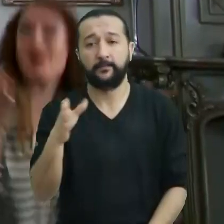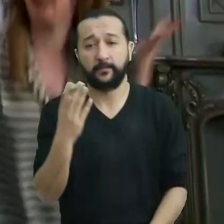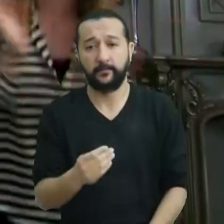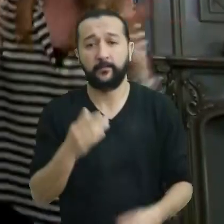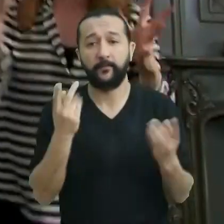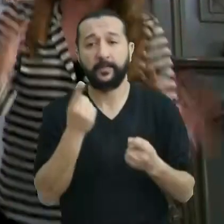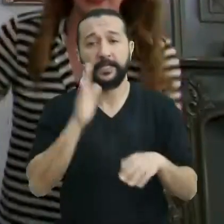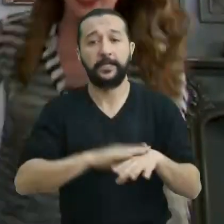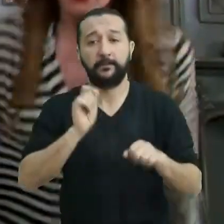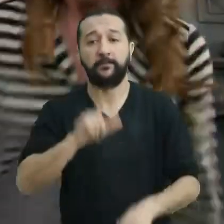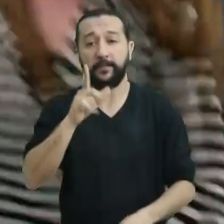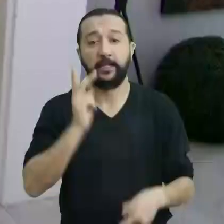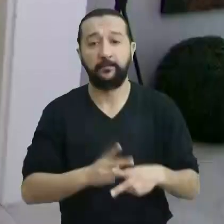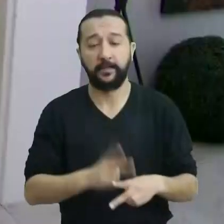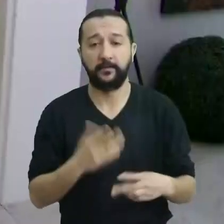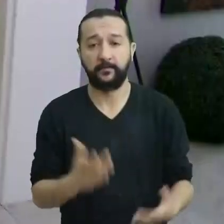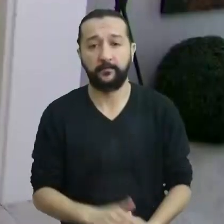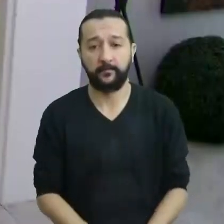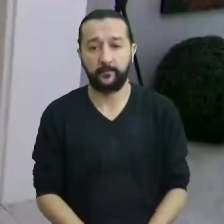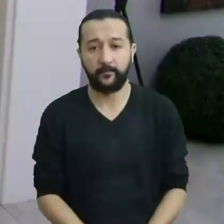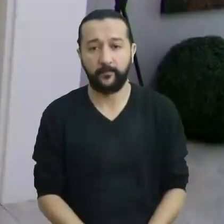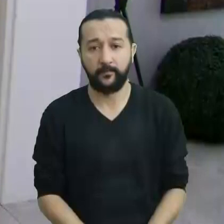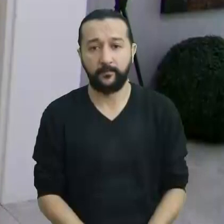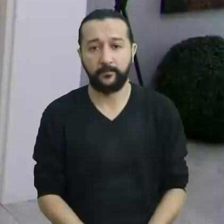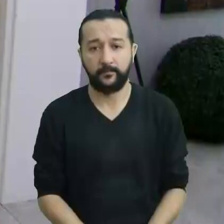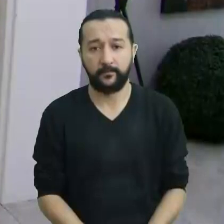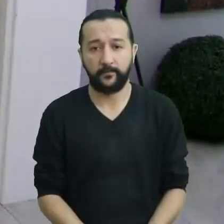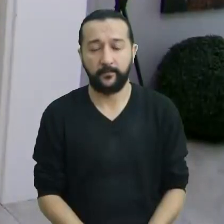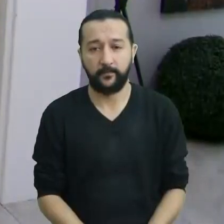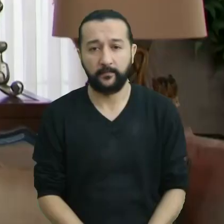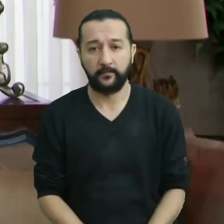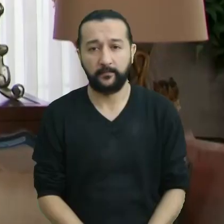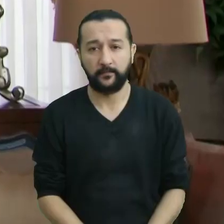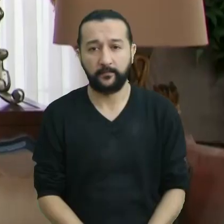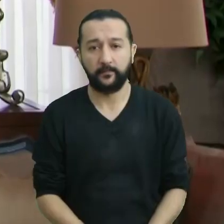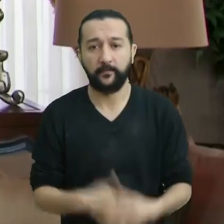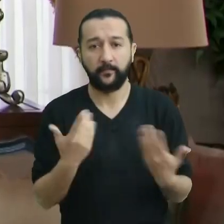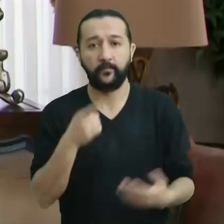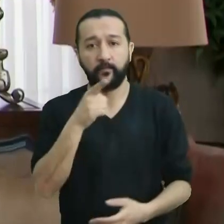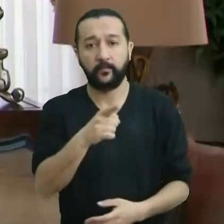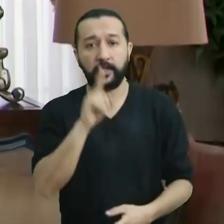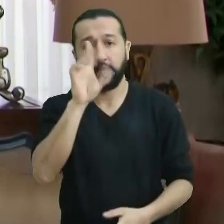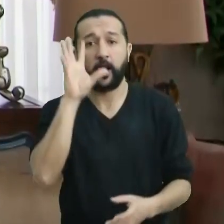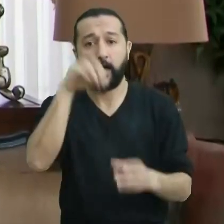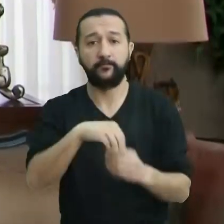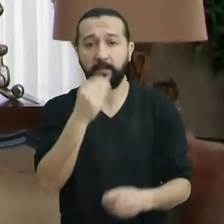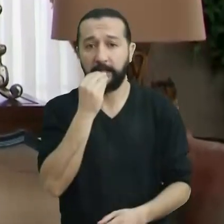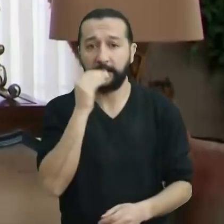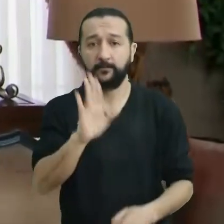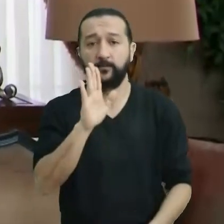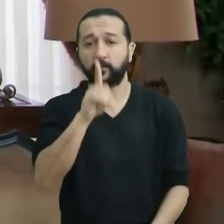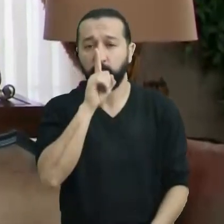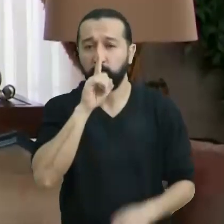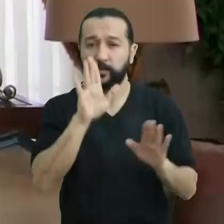Kırmızı topuklularıyla koşarak mutfağa gitti. mı tek lokma da? Sus sus, birazcık ne